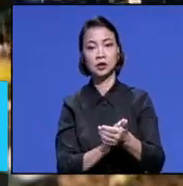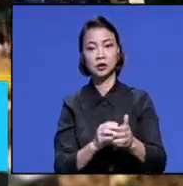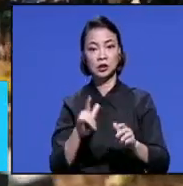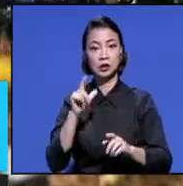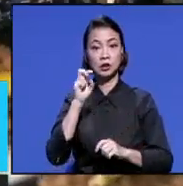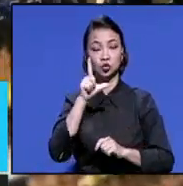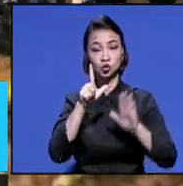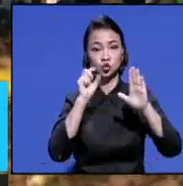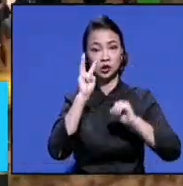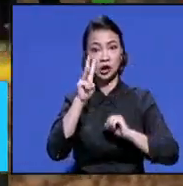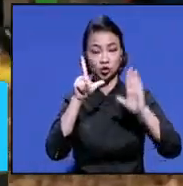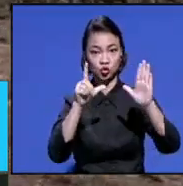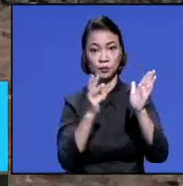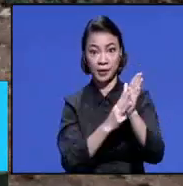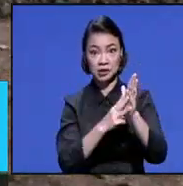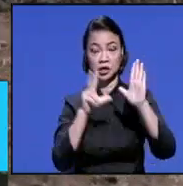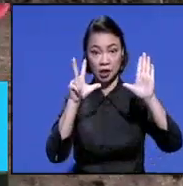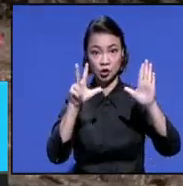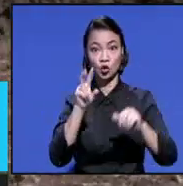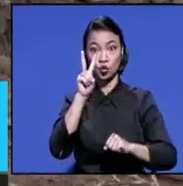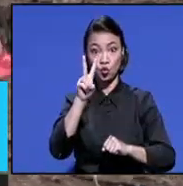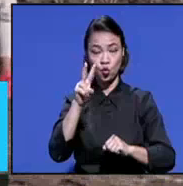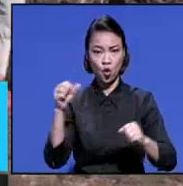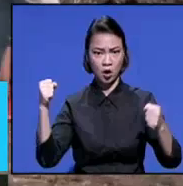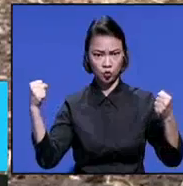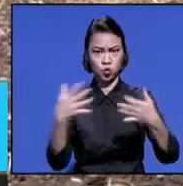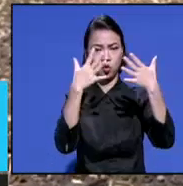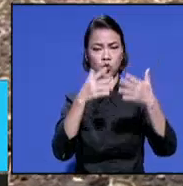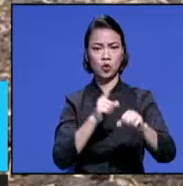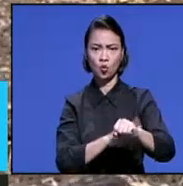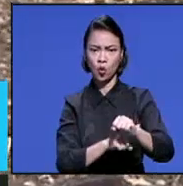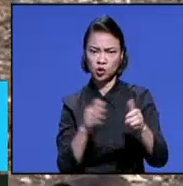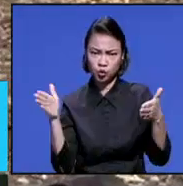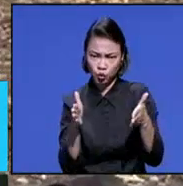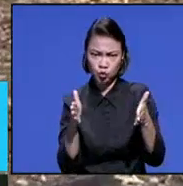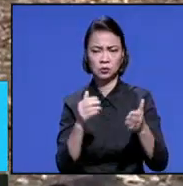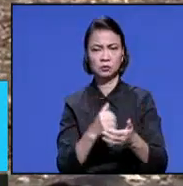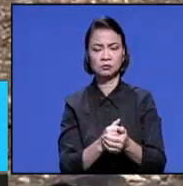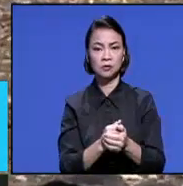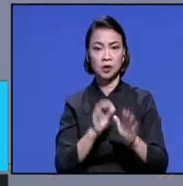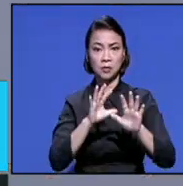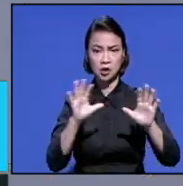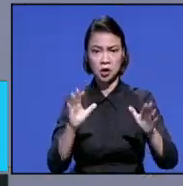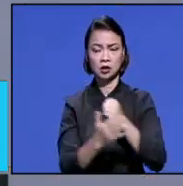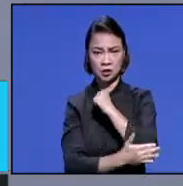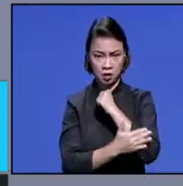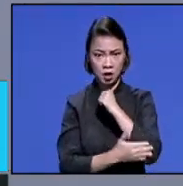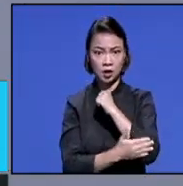menuai sorotan dunia setelah terjadi dua kecelakaan dalam kurun waktu yang berdekatan. Hal itu membuat berbagai negara,